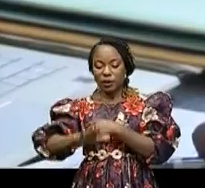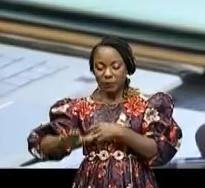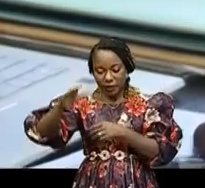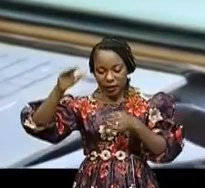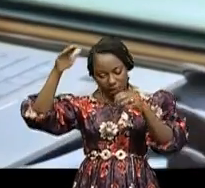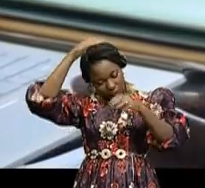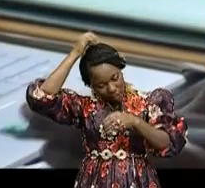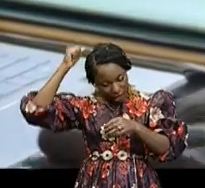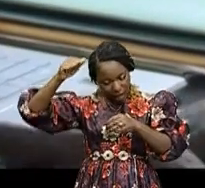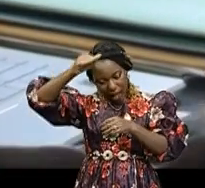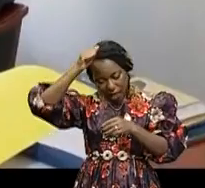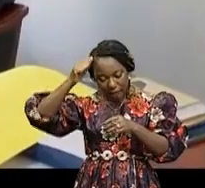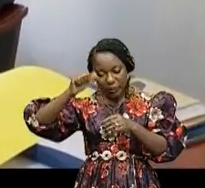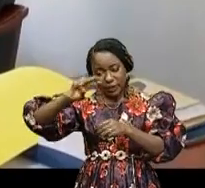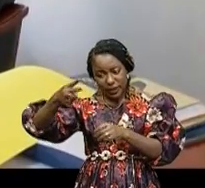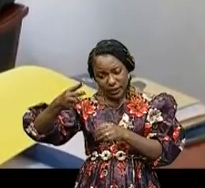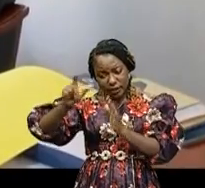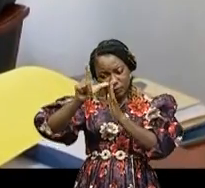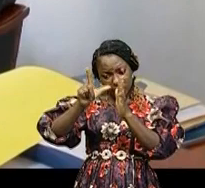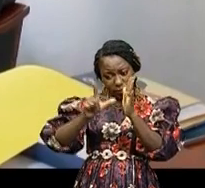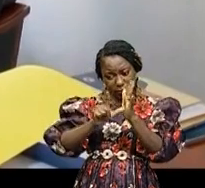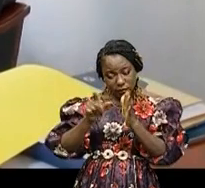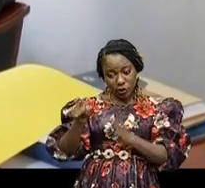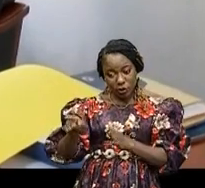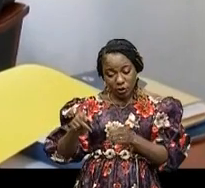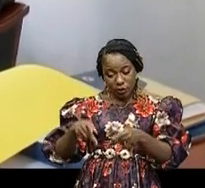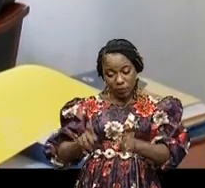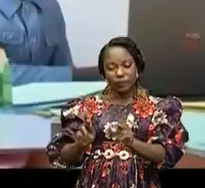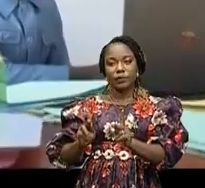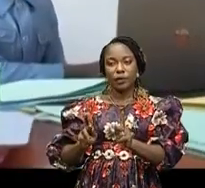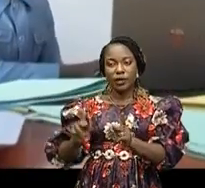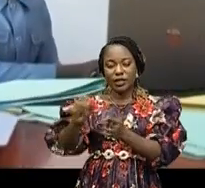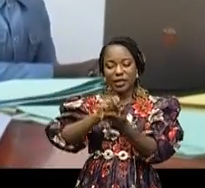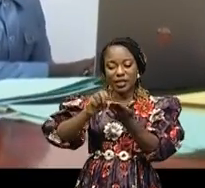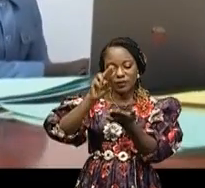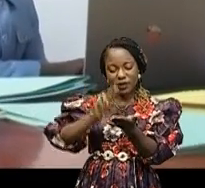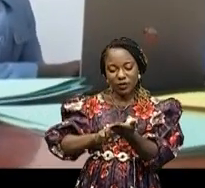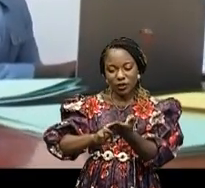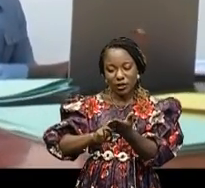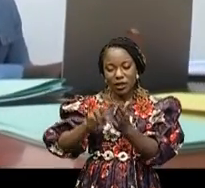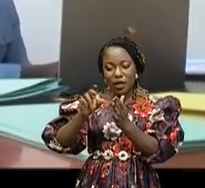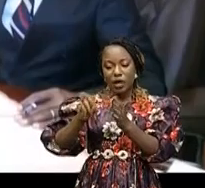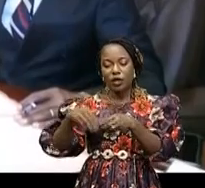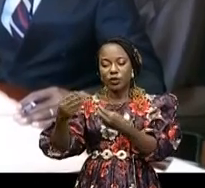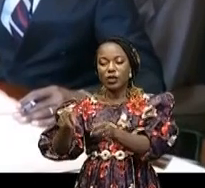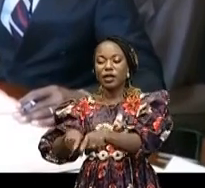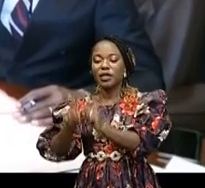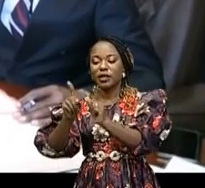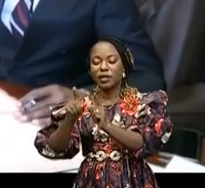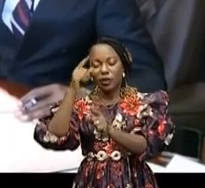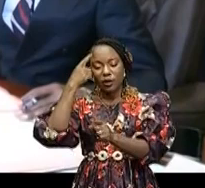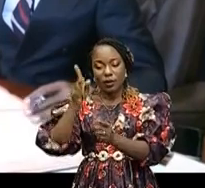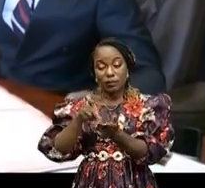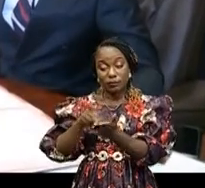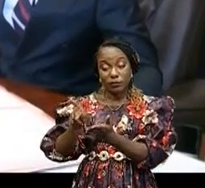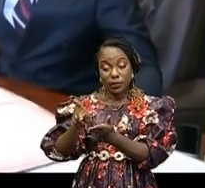deuxième projet d'ordonnance-loi a concerné l'autorisation de ratification de l'accord de crédit pour un financement